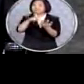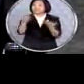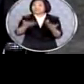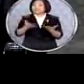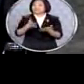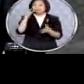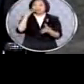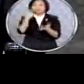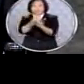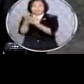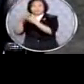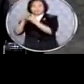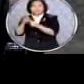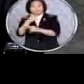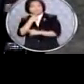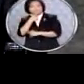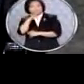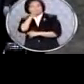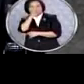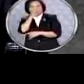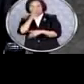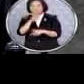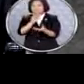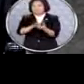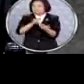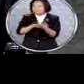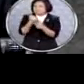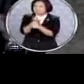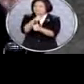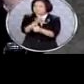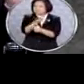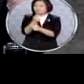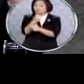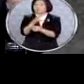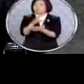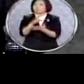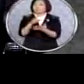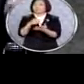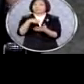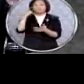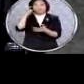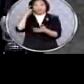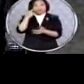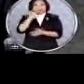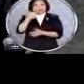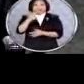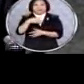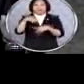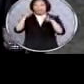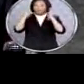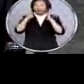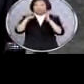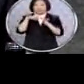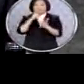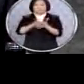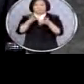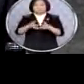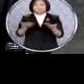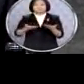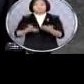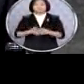被大家怀疑是有赌盘在操作，这是一个非常严重而严肃的问题。到现在为